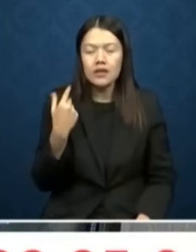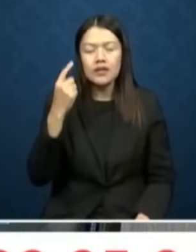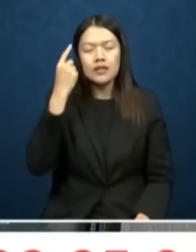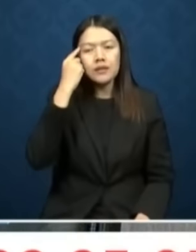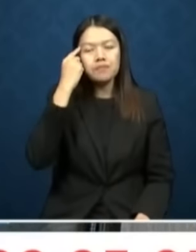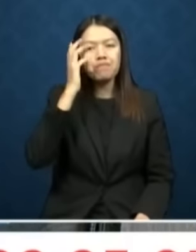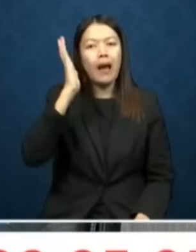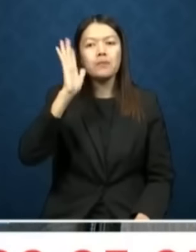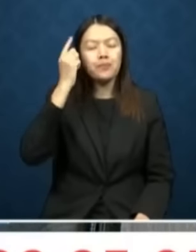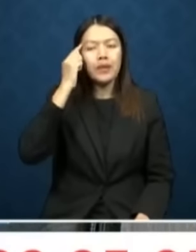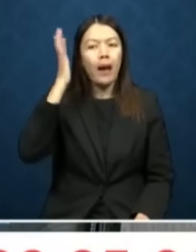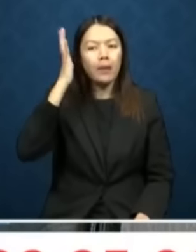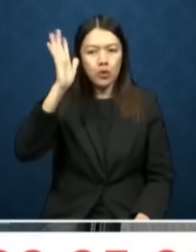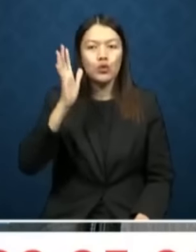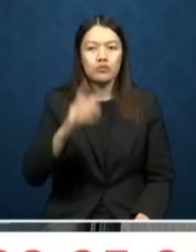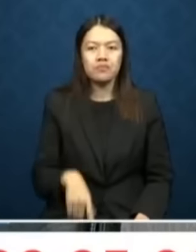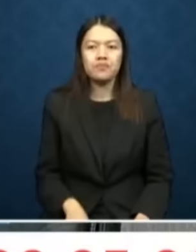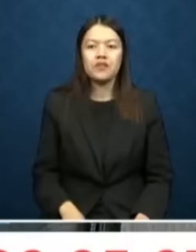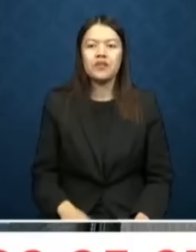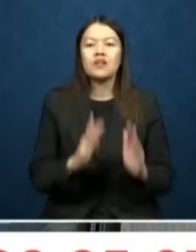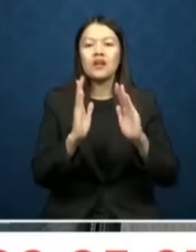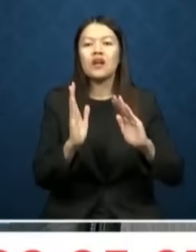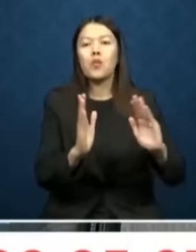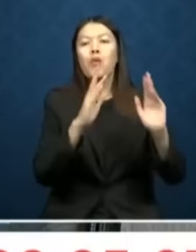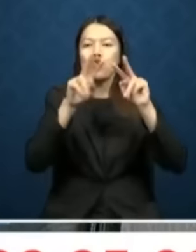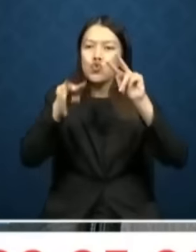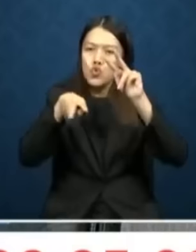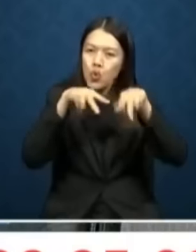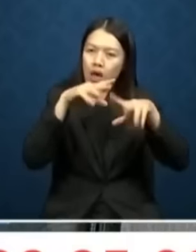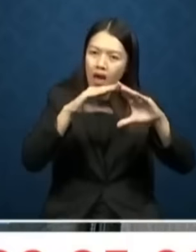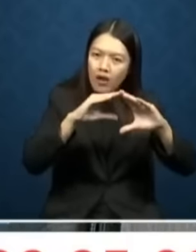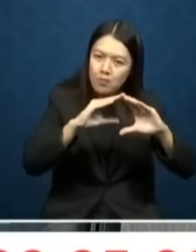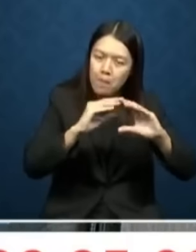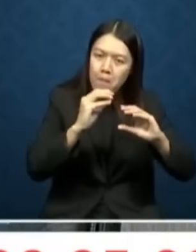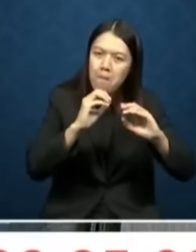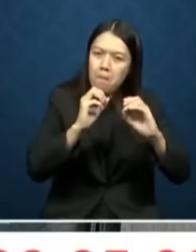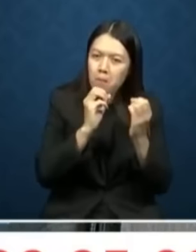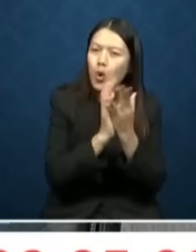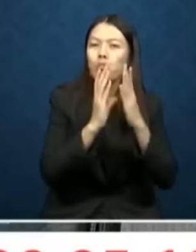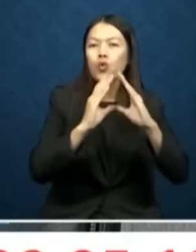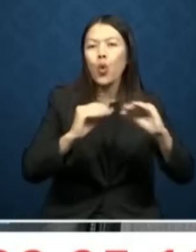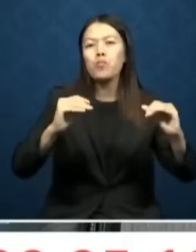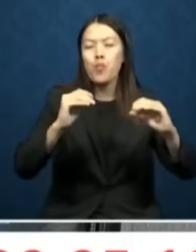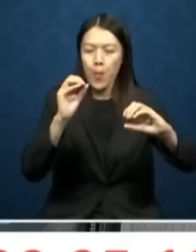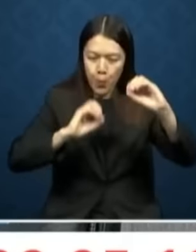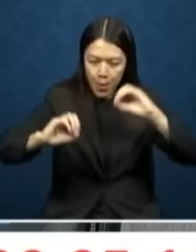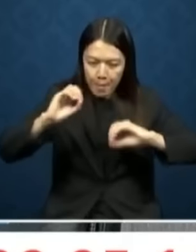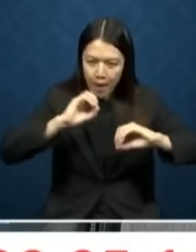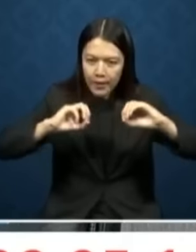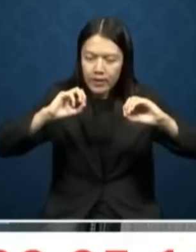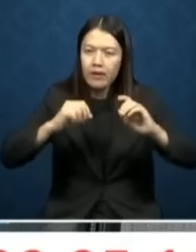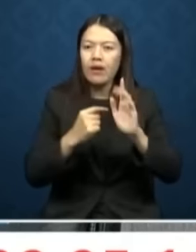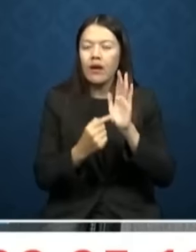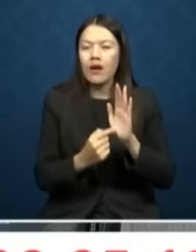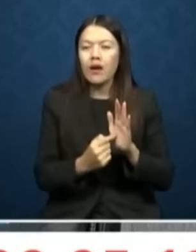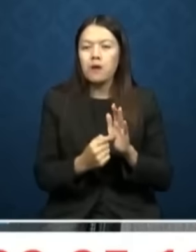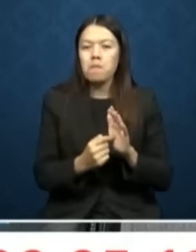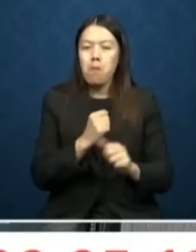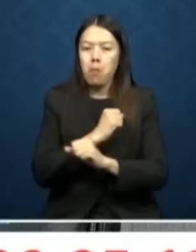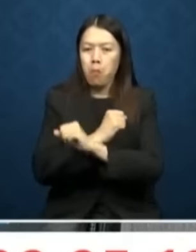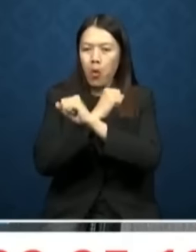ยนั่นเป็นกระบวนการของการดูแลความสงบเรียบร้อยดูแลความปลอดภัยอาจจะเป็นไปเพื่อป้